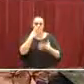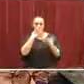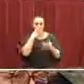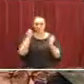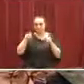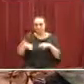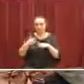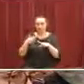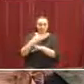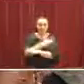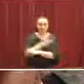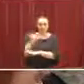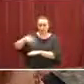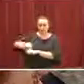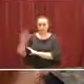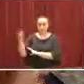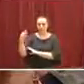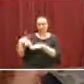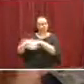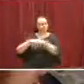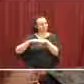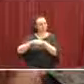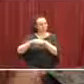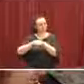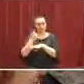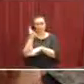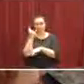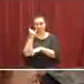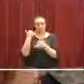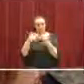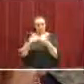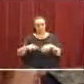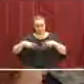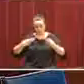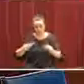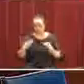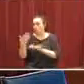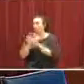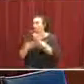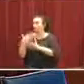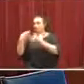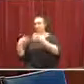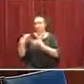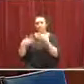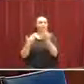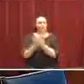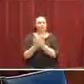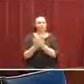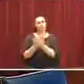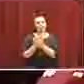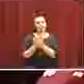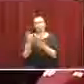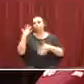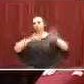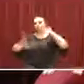des de les seves bancades haurien de demanar perdó, haurien de tornar al dobbes, haurien de cooperar amb la justícia i haurien de deixar de comportar-se com